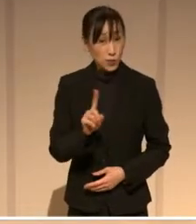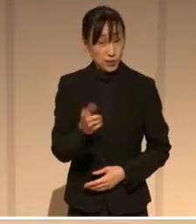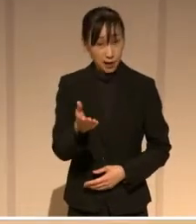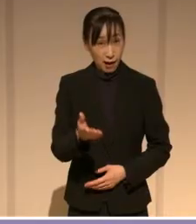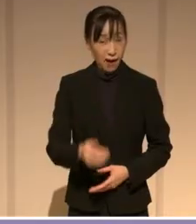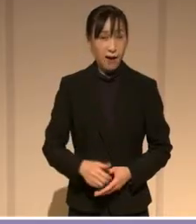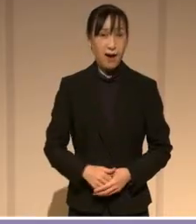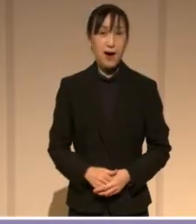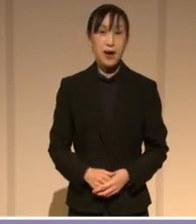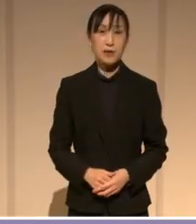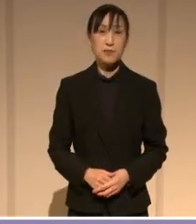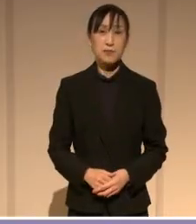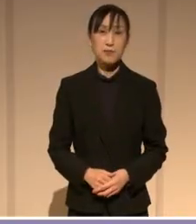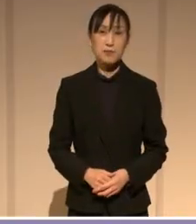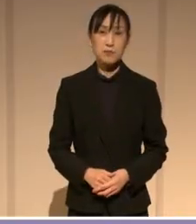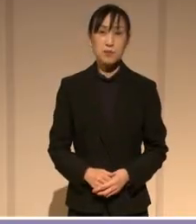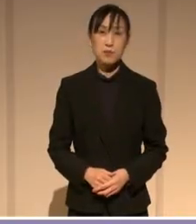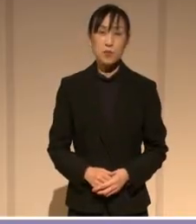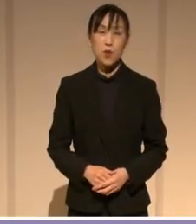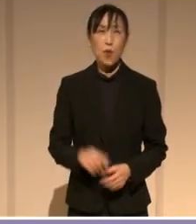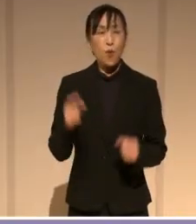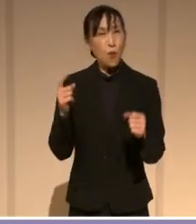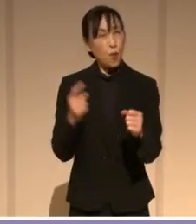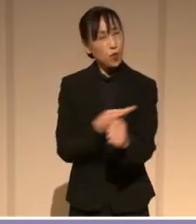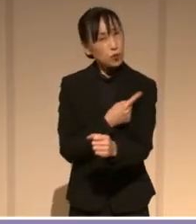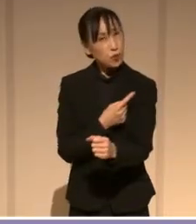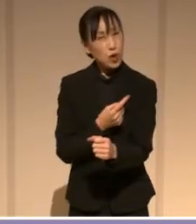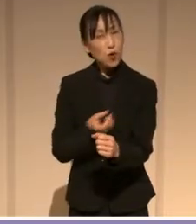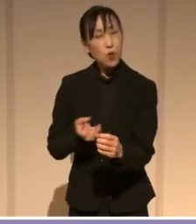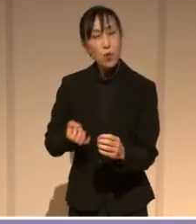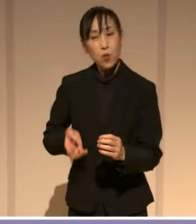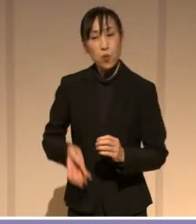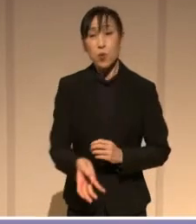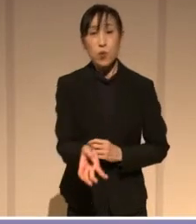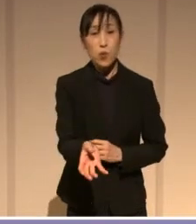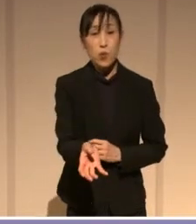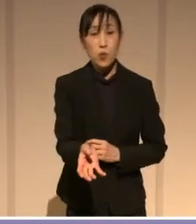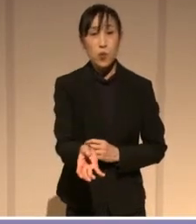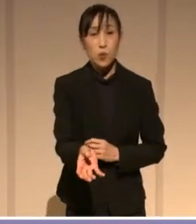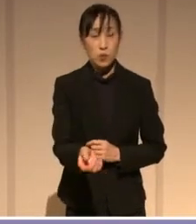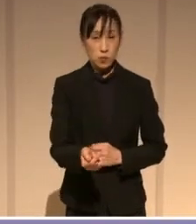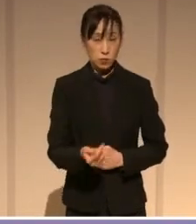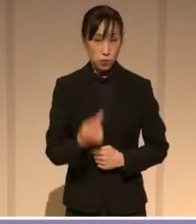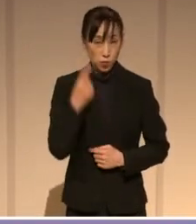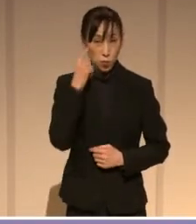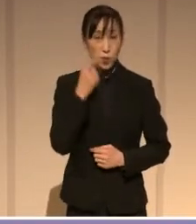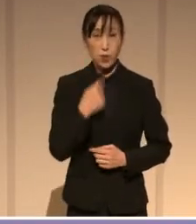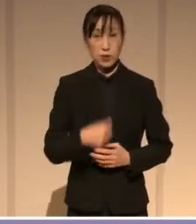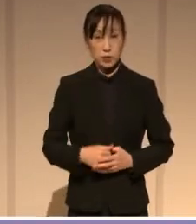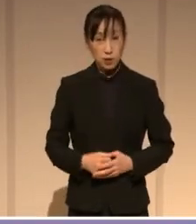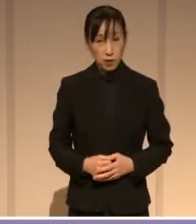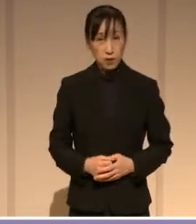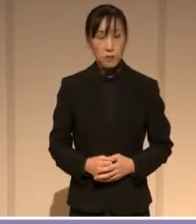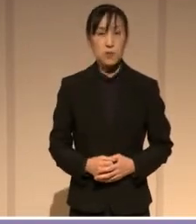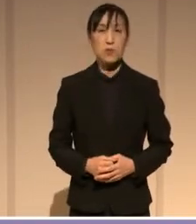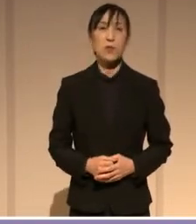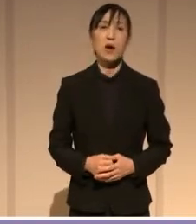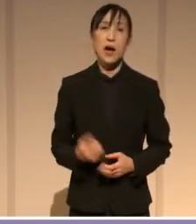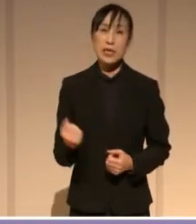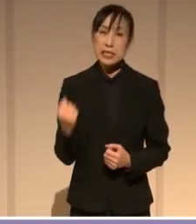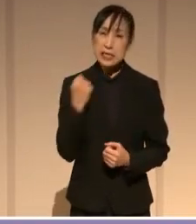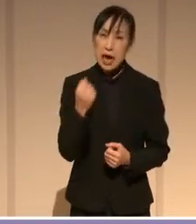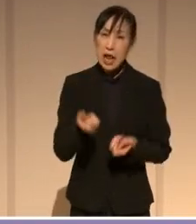かなんか思ったより頃があるんだなあっていうのを持ったねー難しいでほしいです